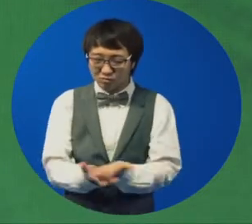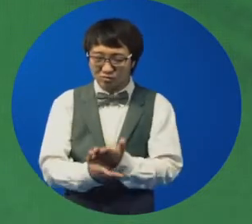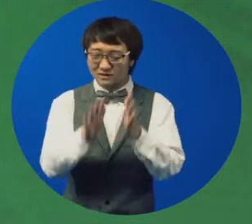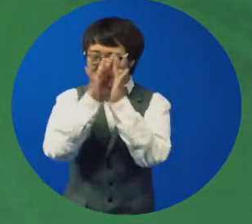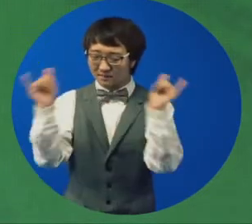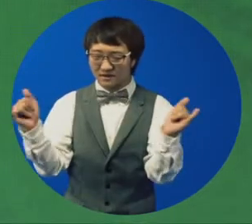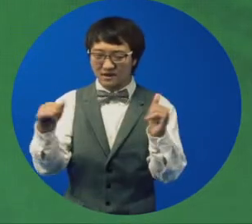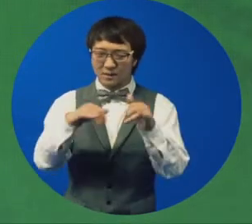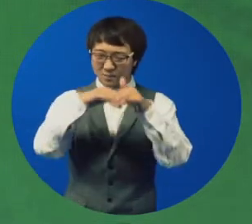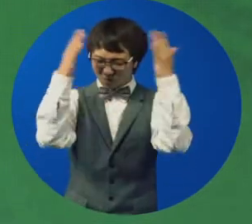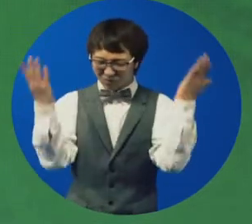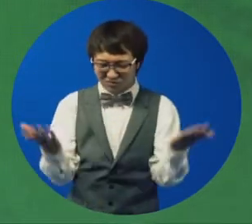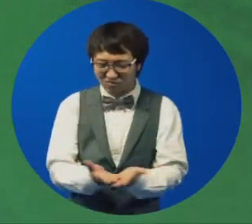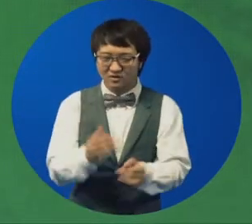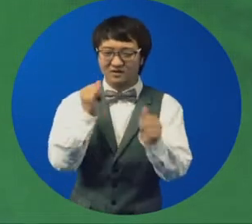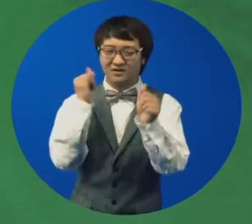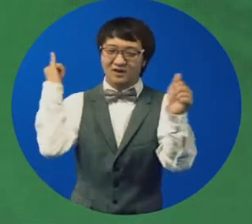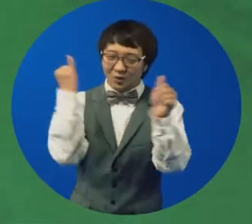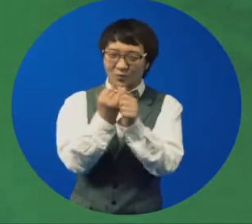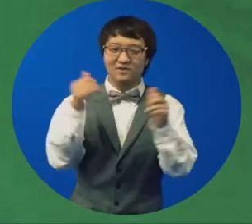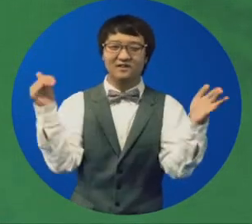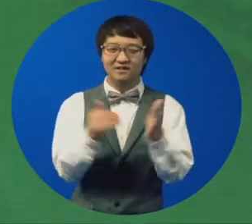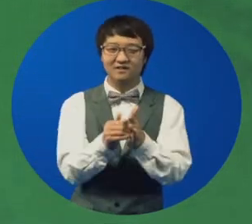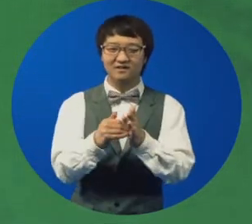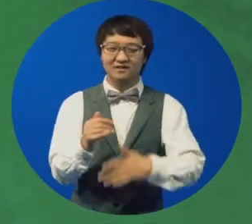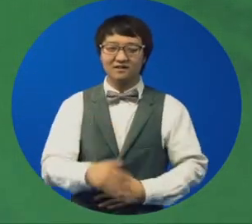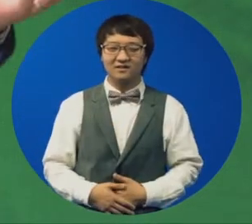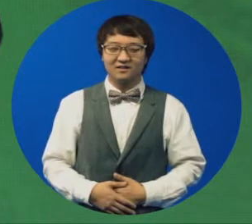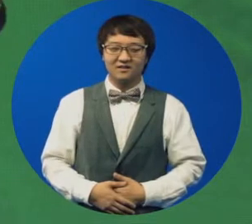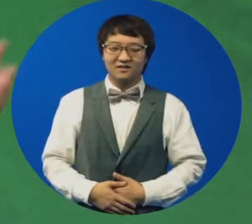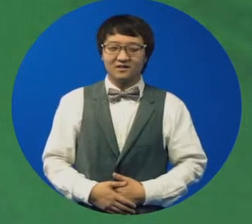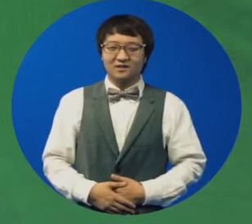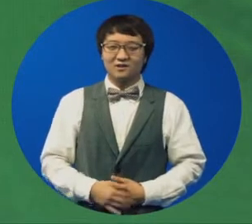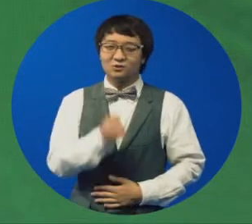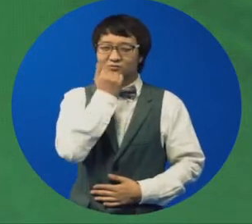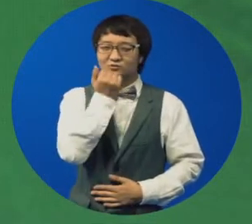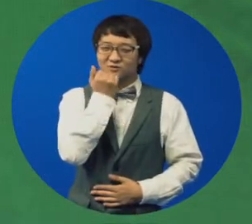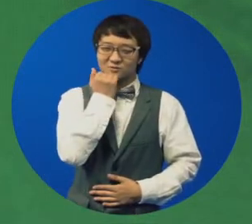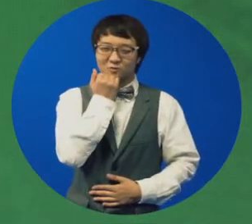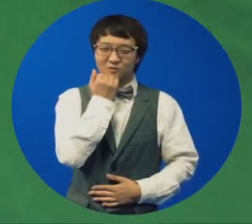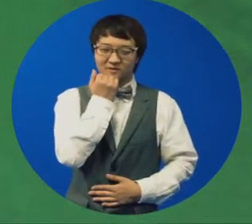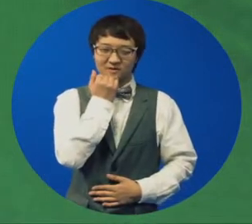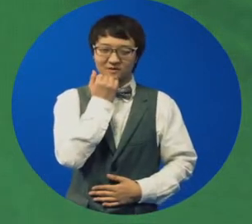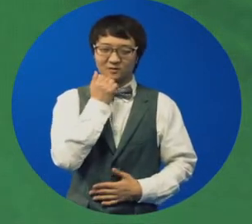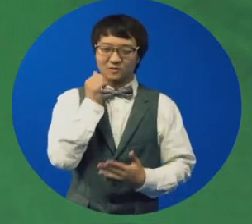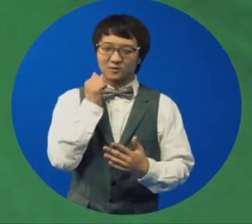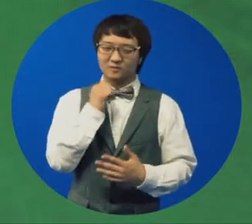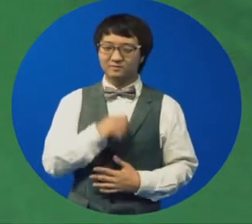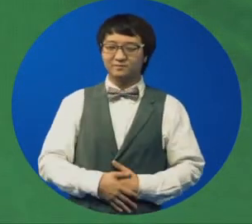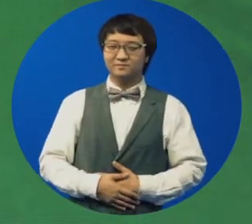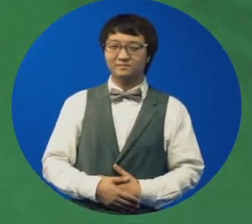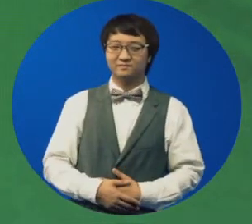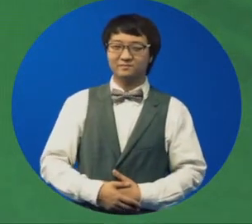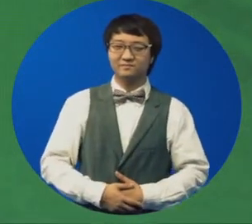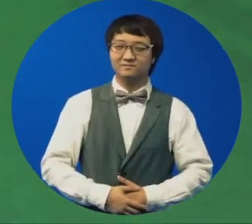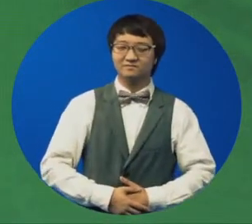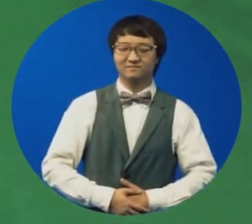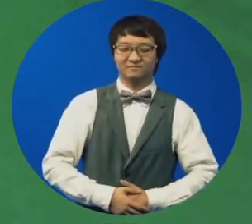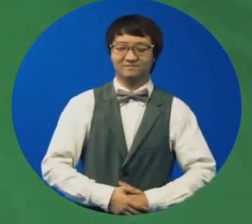우리 교회 부목사님의 페이스북에 올라온 글입니다. 웃자고 이렇게 올려놓은 글인데 조금 표현이 적절하지